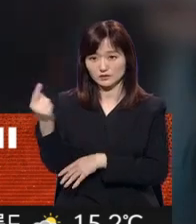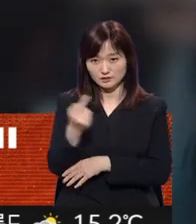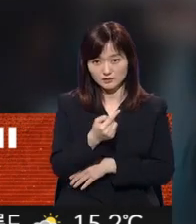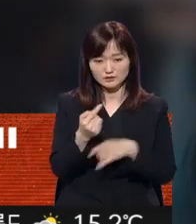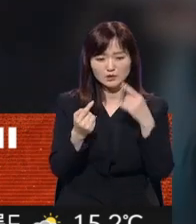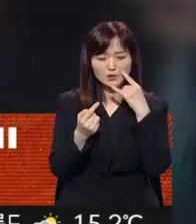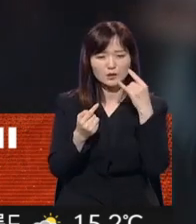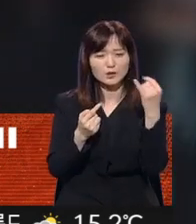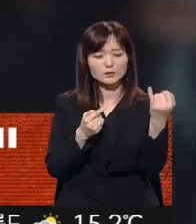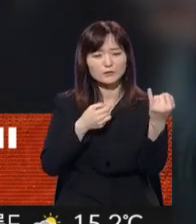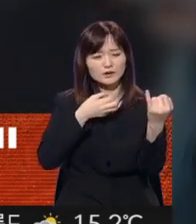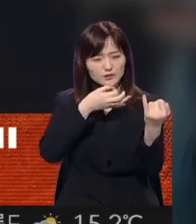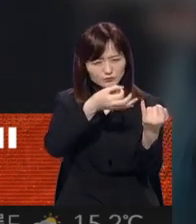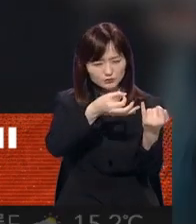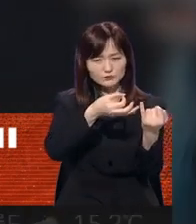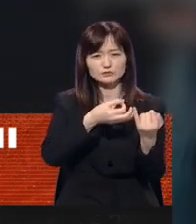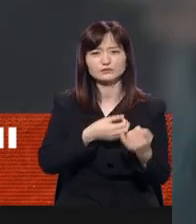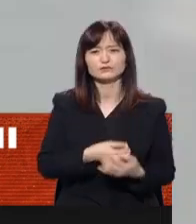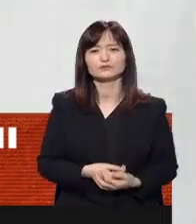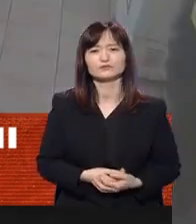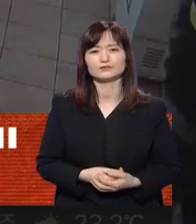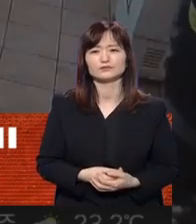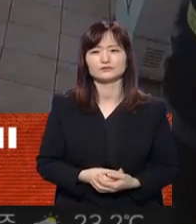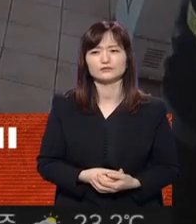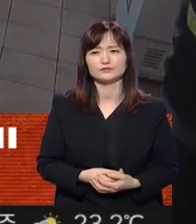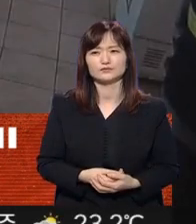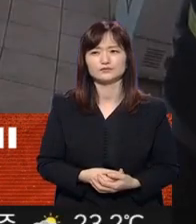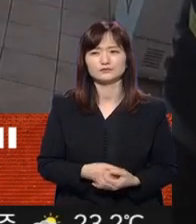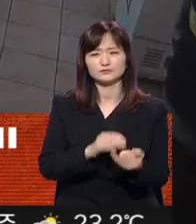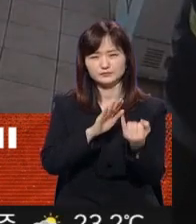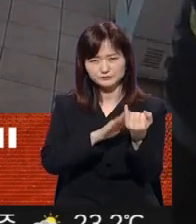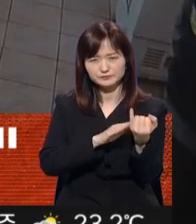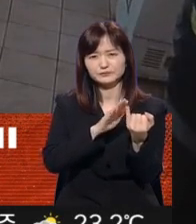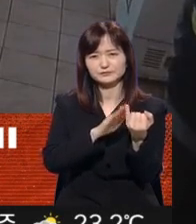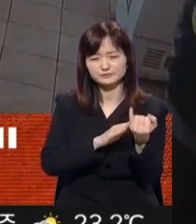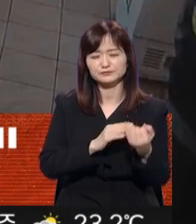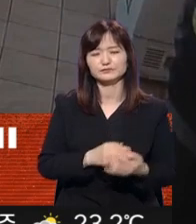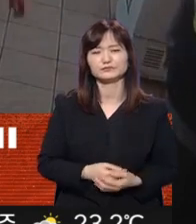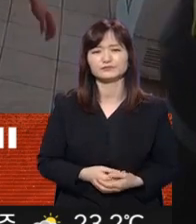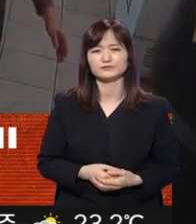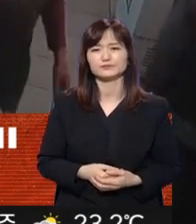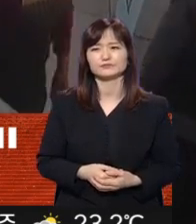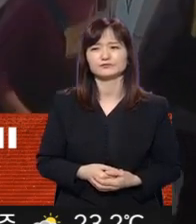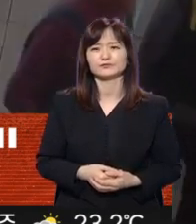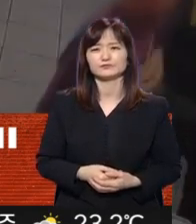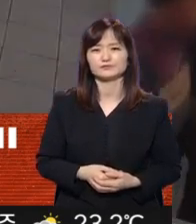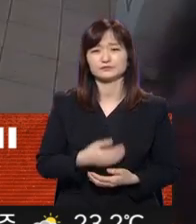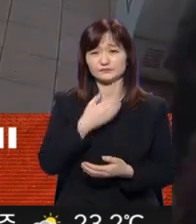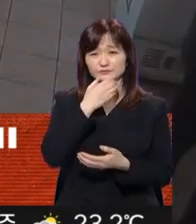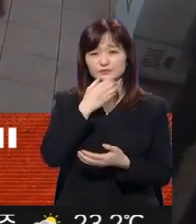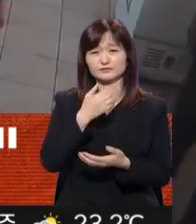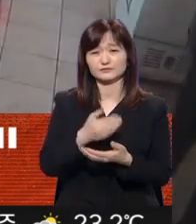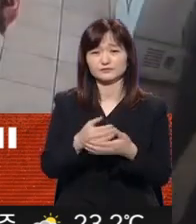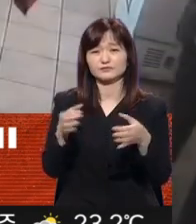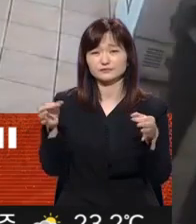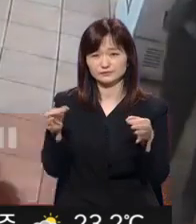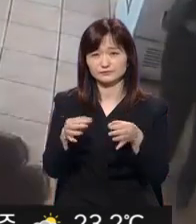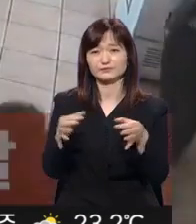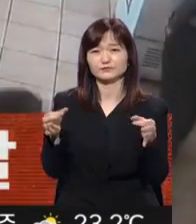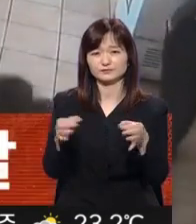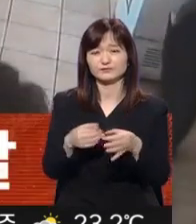엄마 하면서 이렇게 얼굴을 쓰다듬고 계십니다. 아, 팀장님, 이래저래 참 감동적인